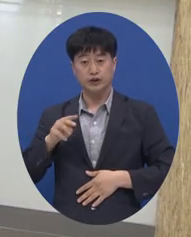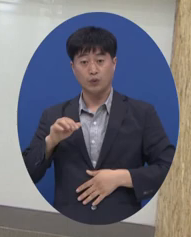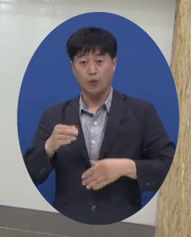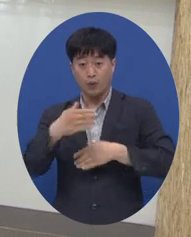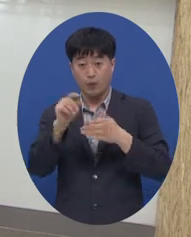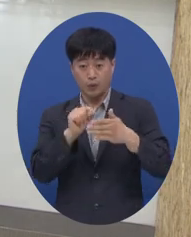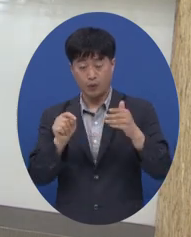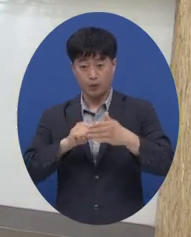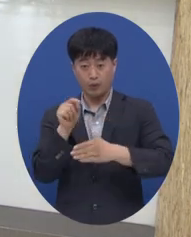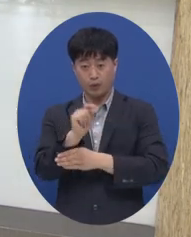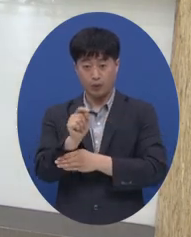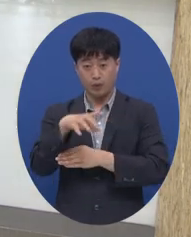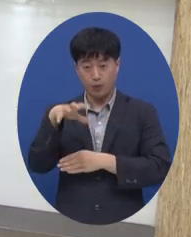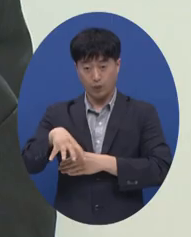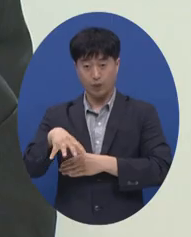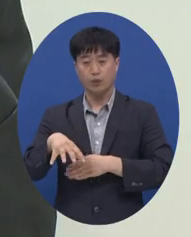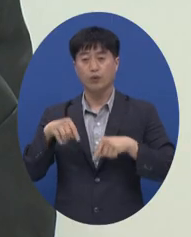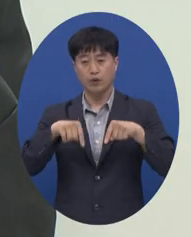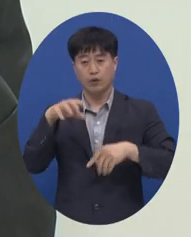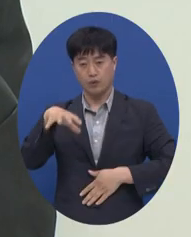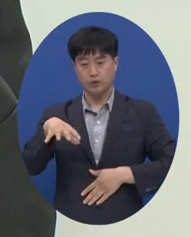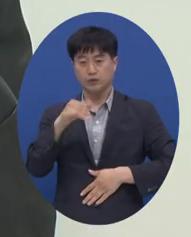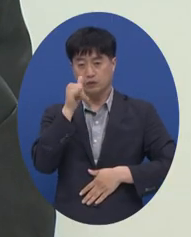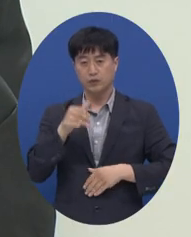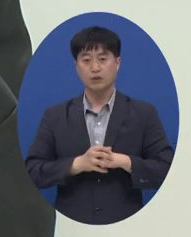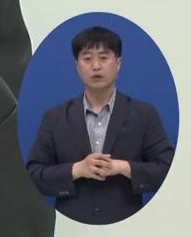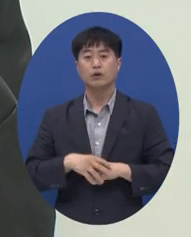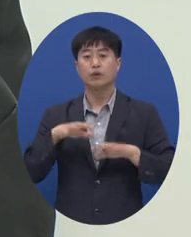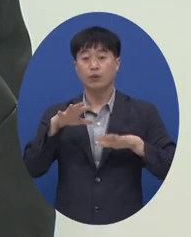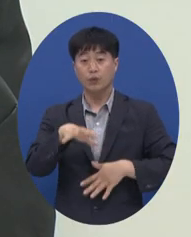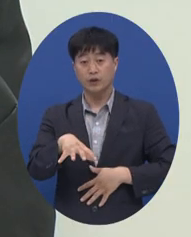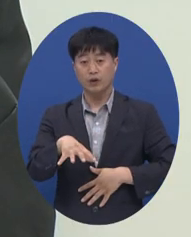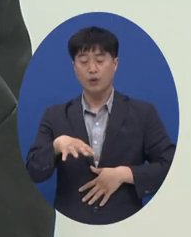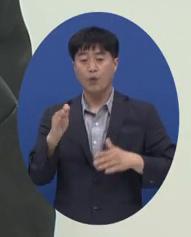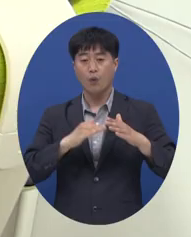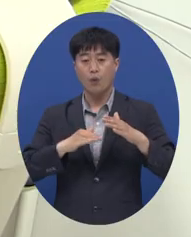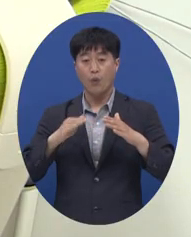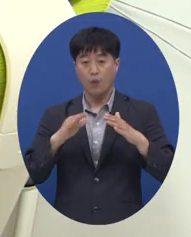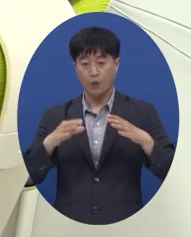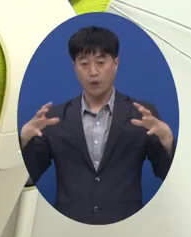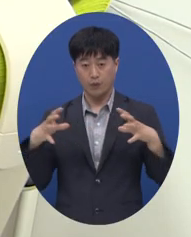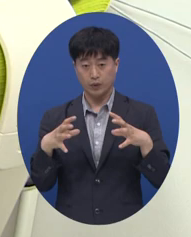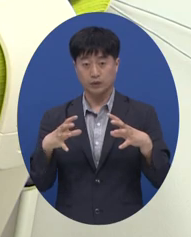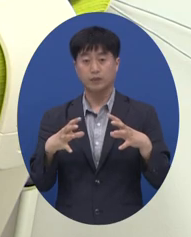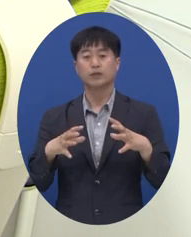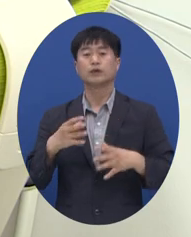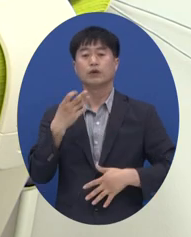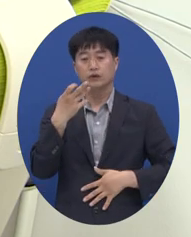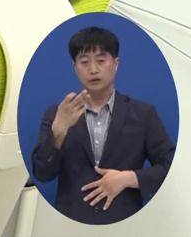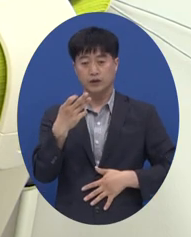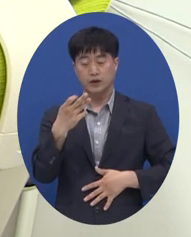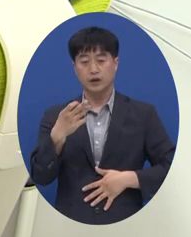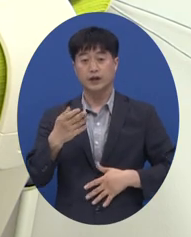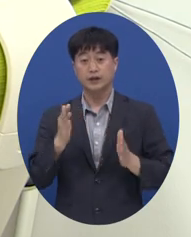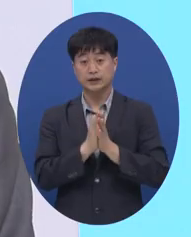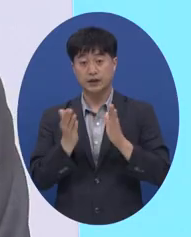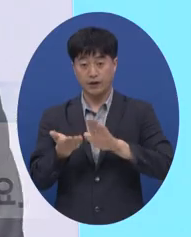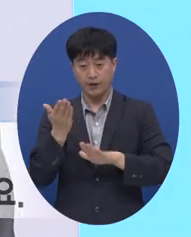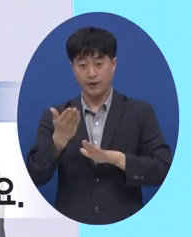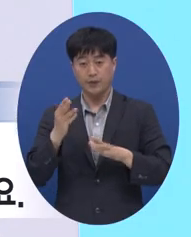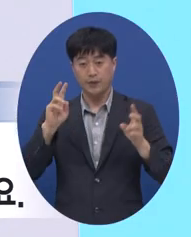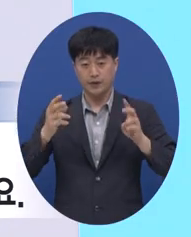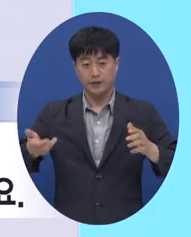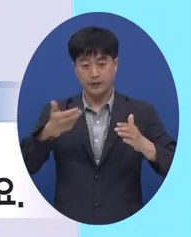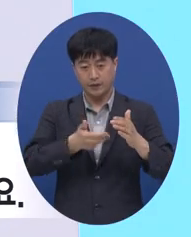회의 공간까지 갖췄습니다. 현재 이곳에는 공모를 통해 13개 스타트업이 입주를 완료한 상태.